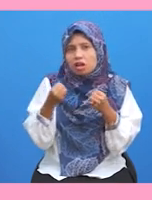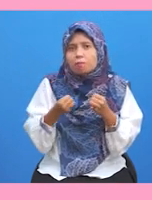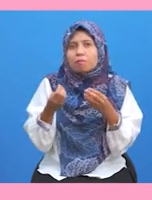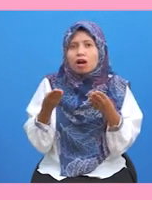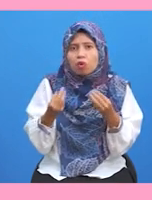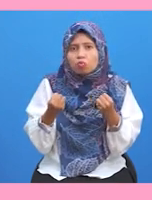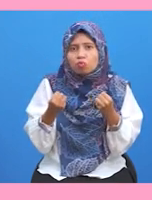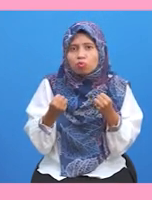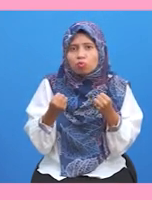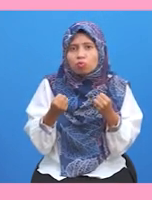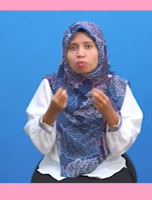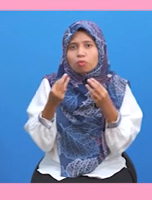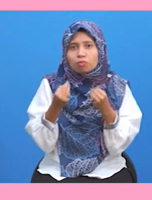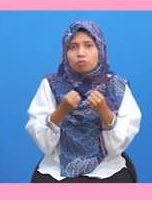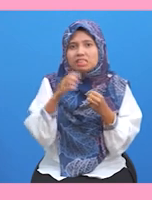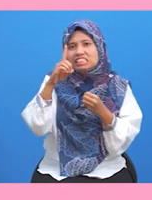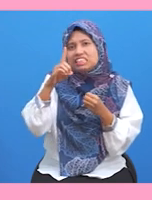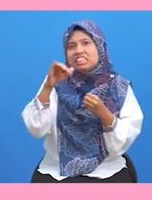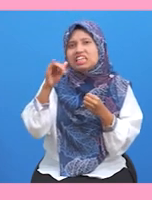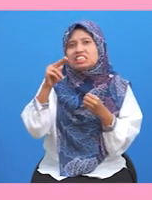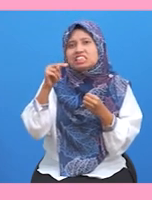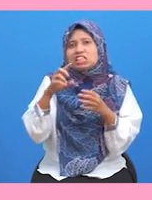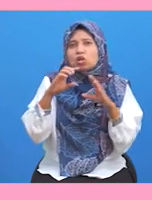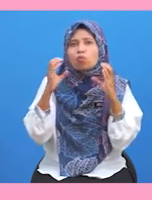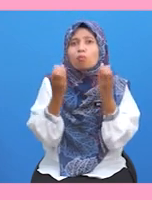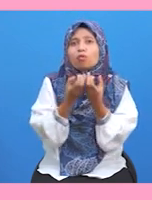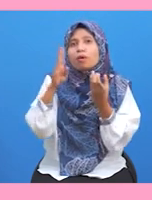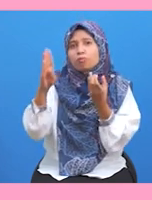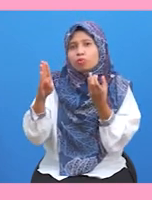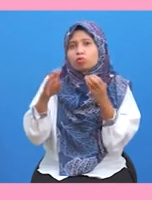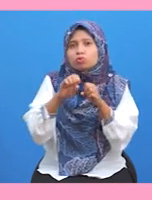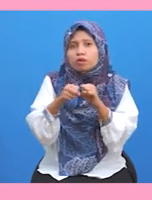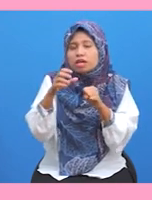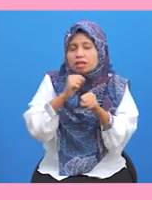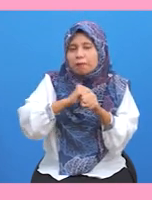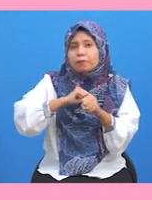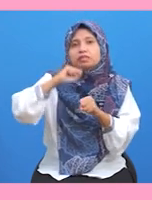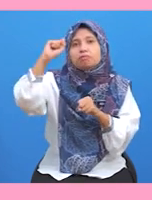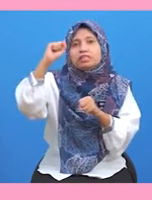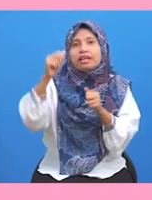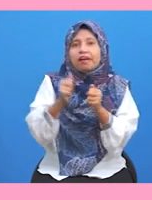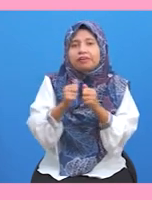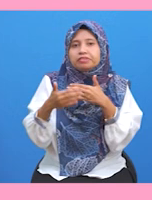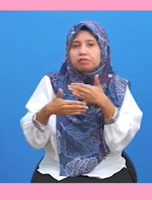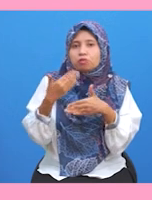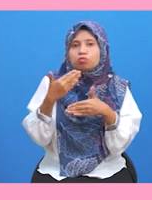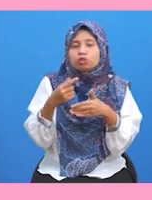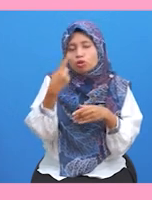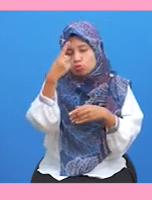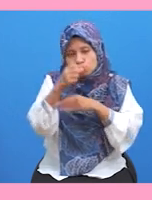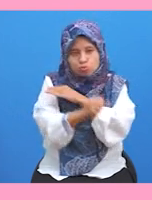pemerintahan rejim kedinasti Brooke supaya dapat menuntut kemerdekaan dengan mudah bagi